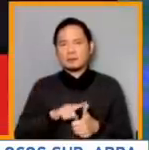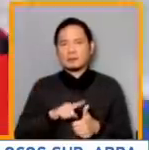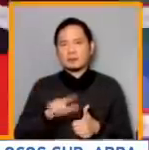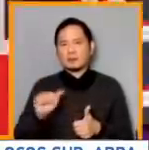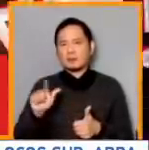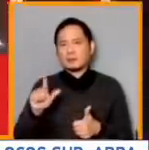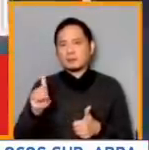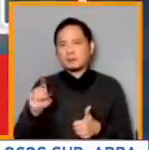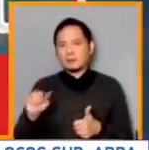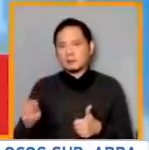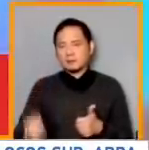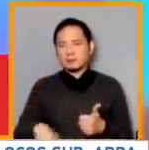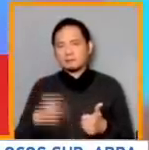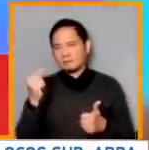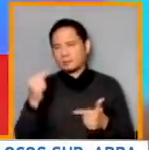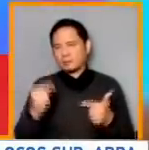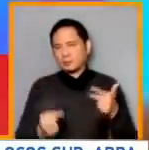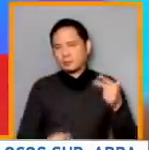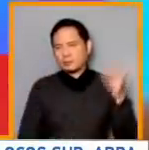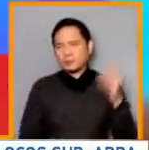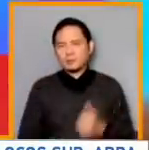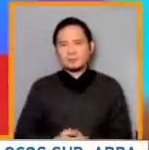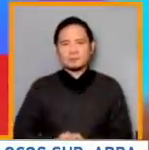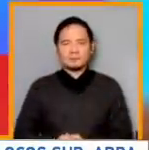at marami pang iba.